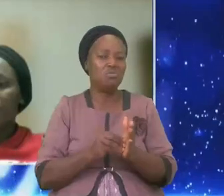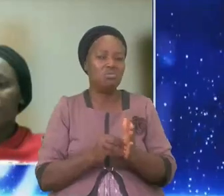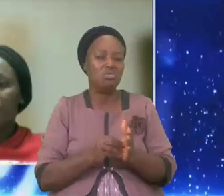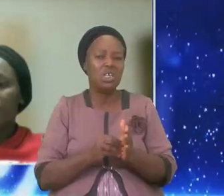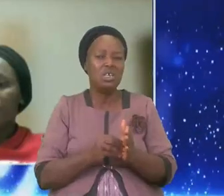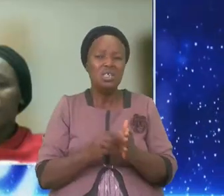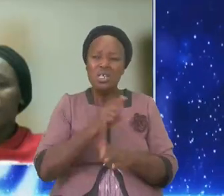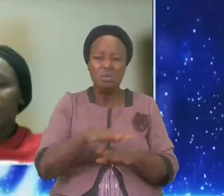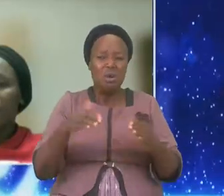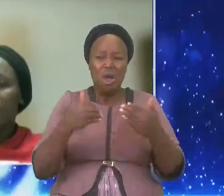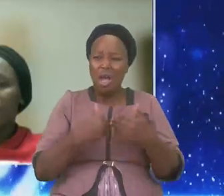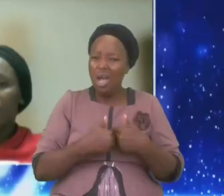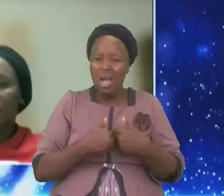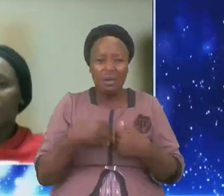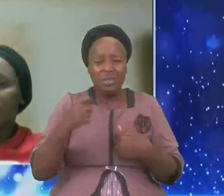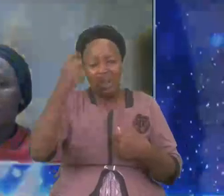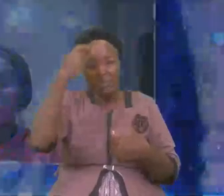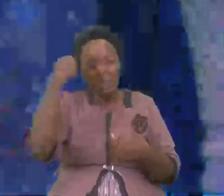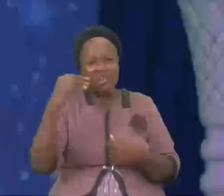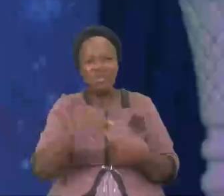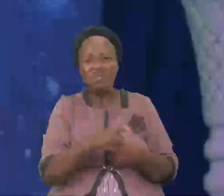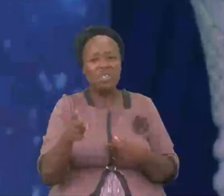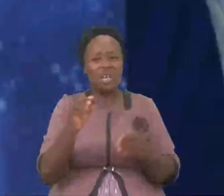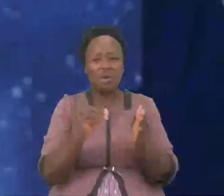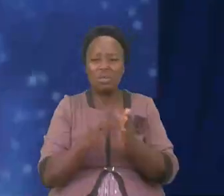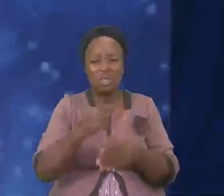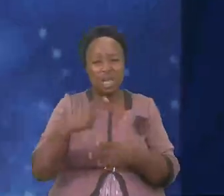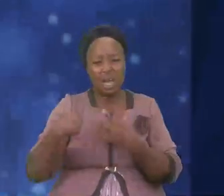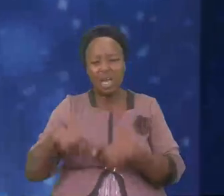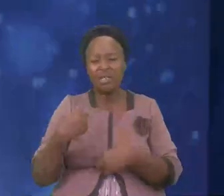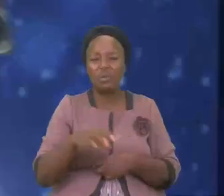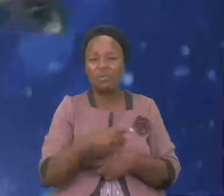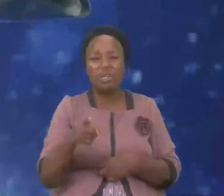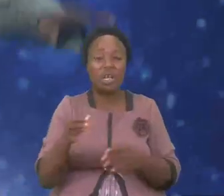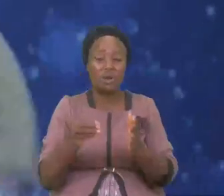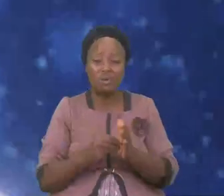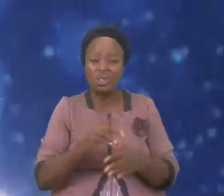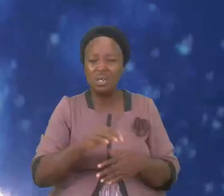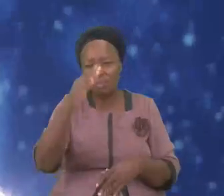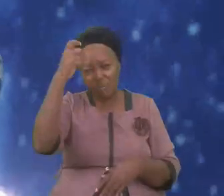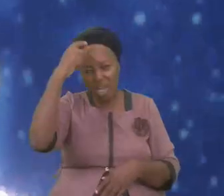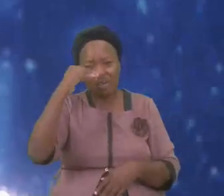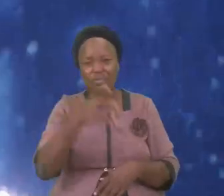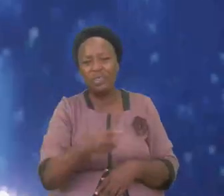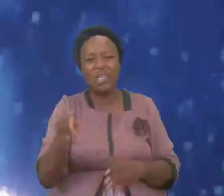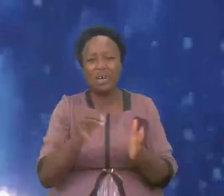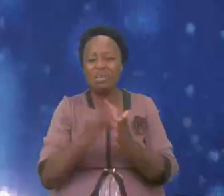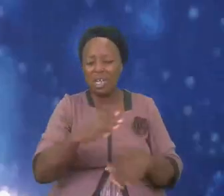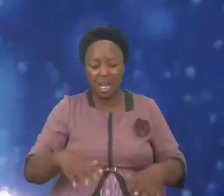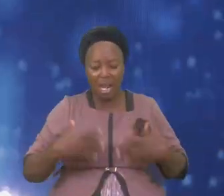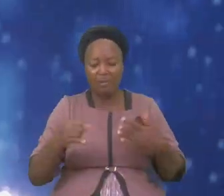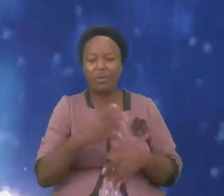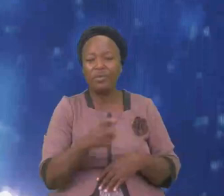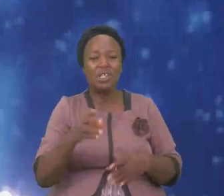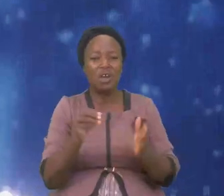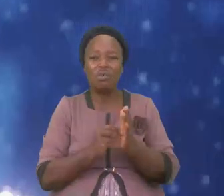cœur va. Ils n'ont aucune pensée personnelle, un cœur d'eux-mêmes. Ils n'ont aucun plan,